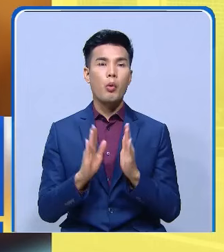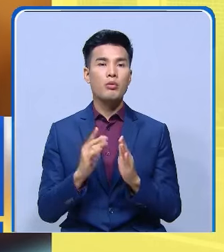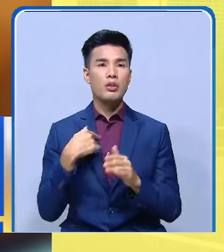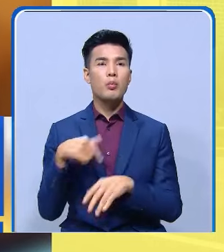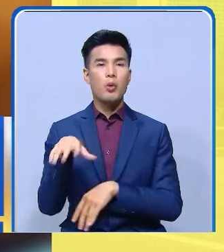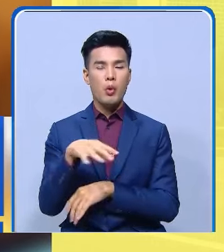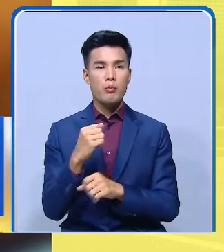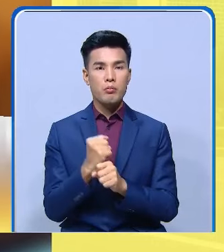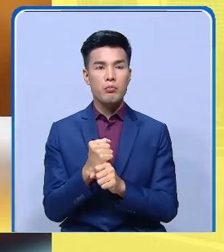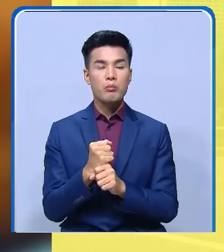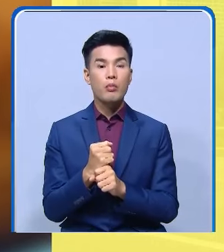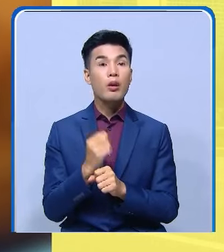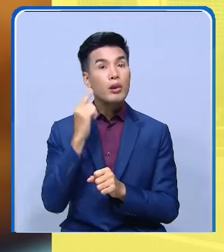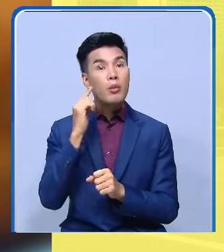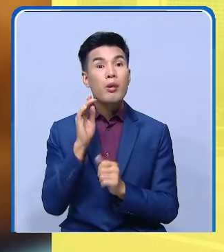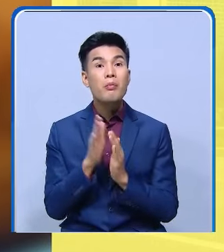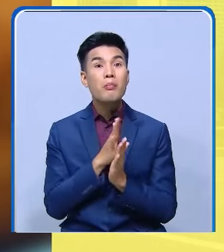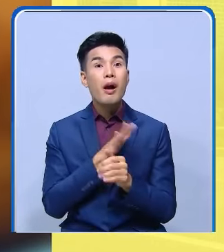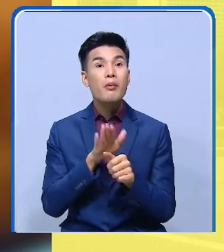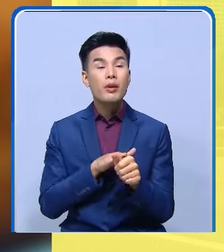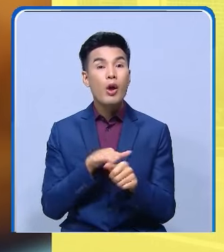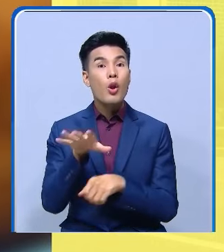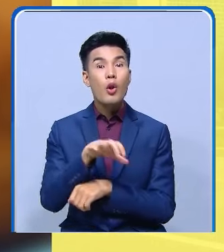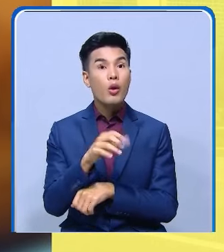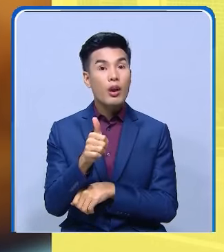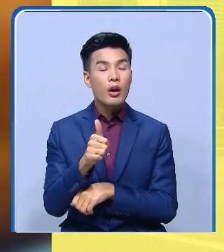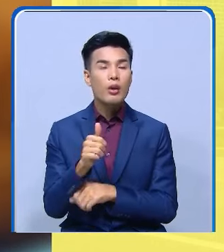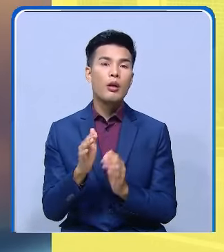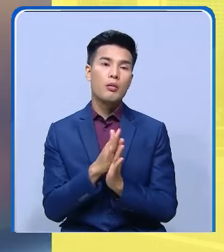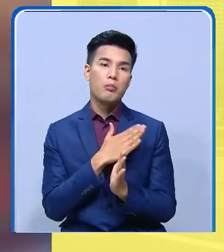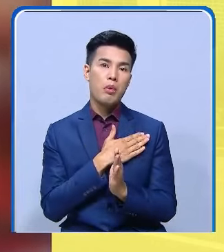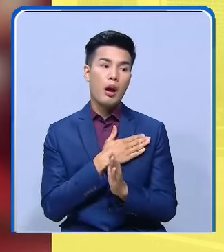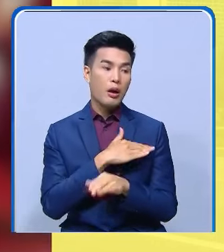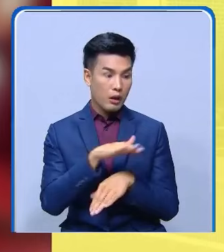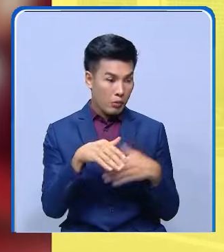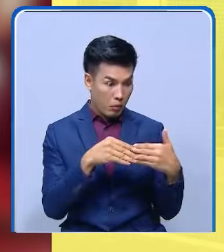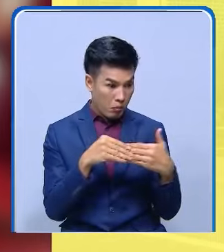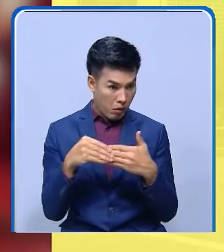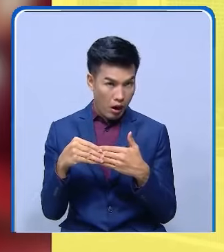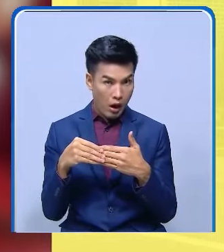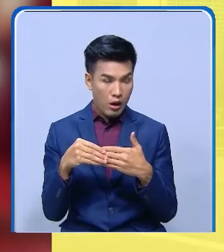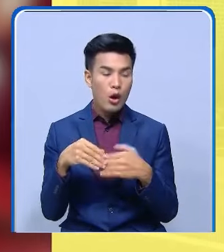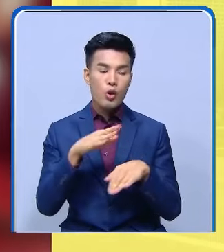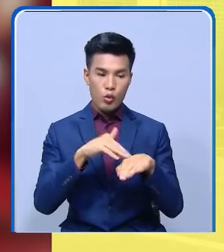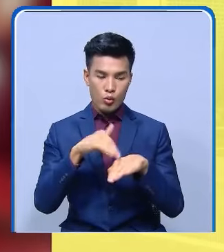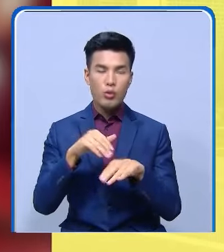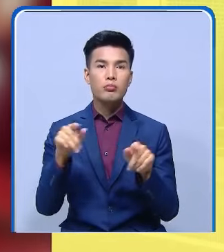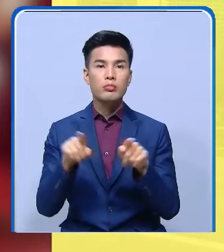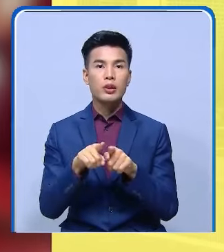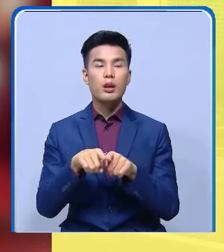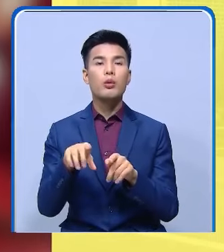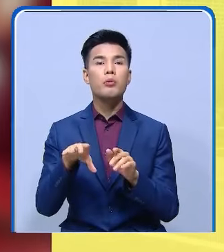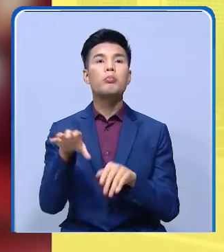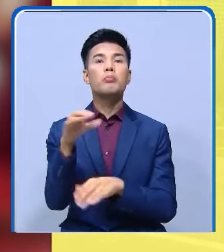เพราะว่าพระมีจิตเมตตาหากหลอกพระได้พระอาจพาลูกศิษย์ที่เคารพนับถือชักชวนกันมาจนหลงผิดติ